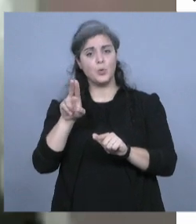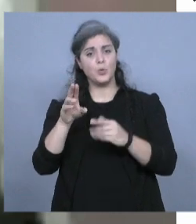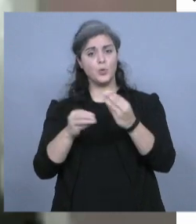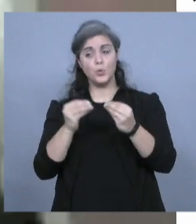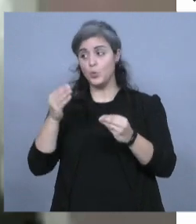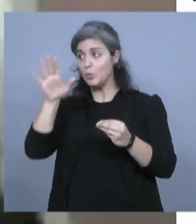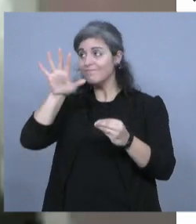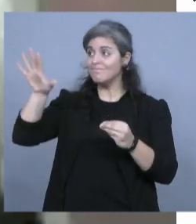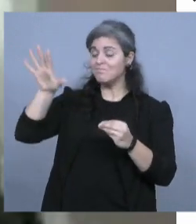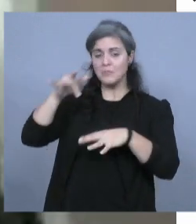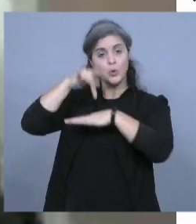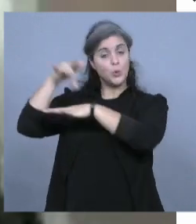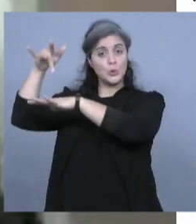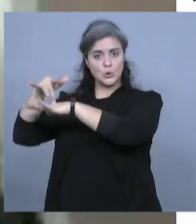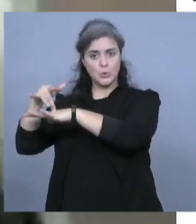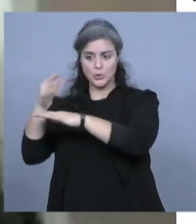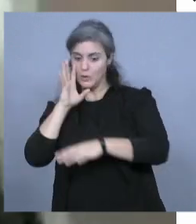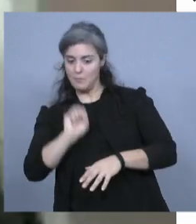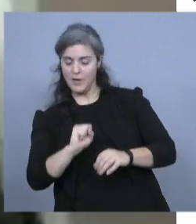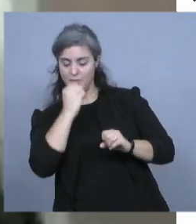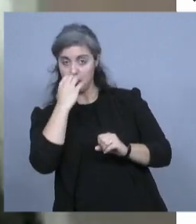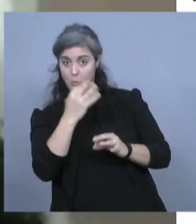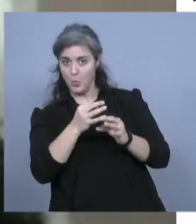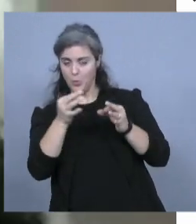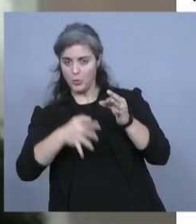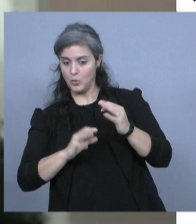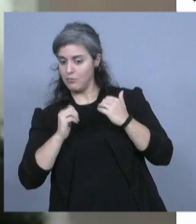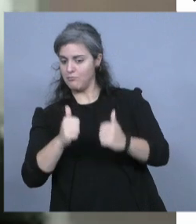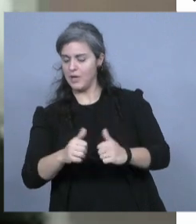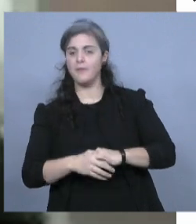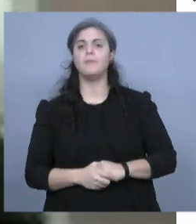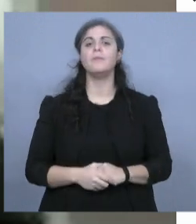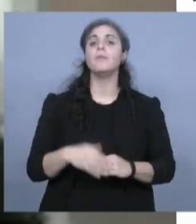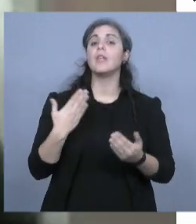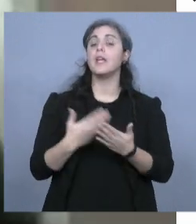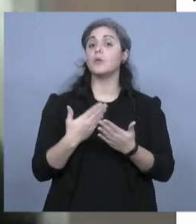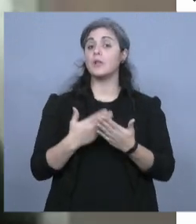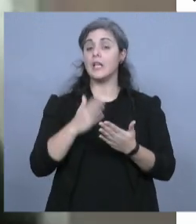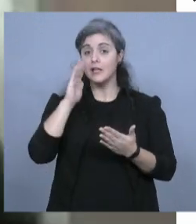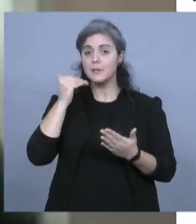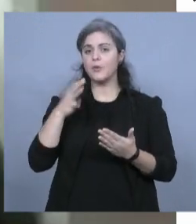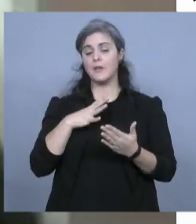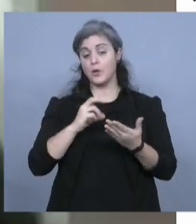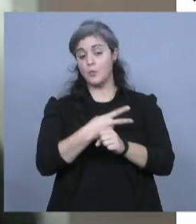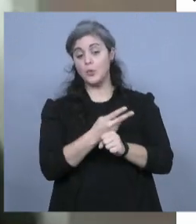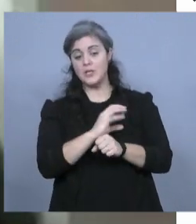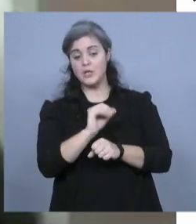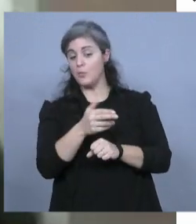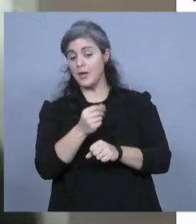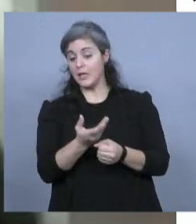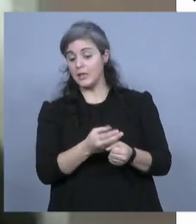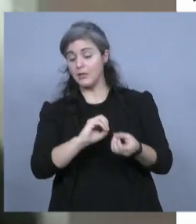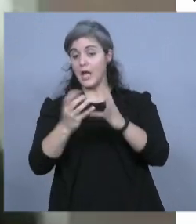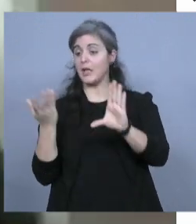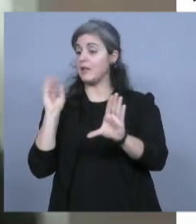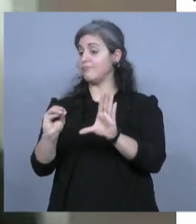maintenant de démultiplier ces solutions, de conventionner sans tarder avec le monde économique. Pour cela, la mise en ligne d'un outil numérique ne suffira pas.